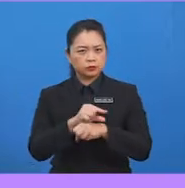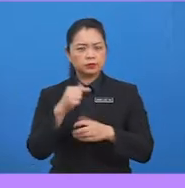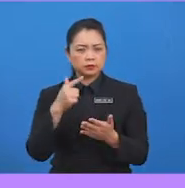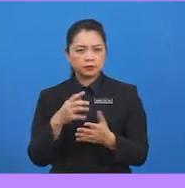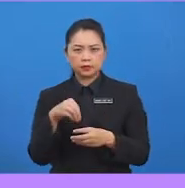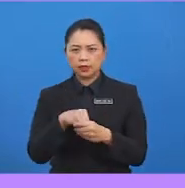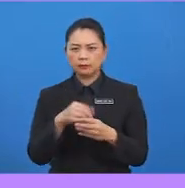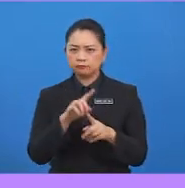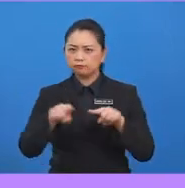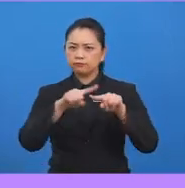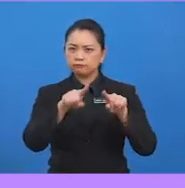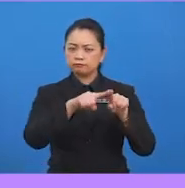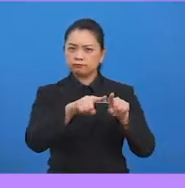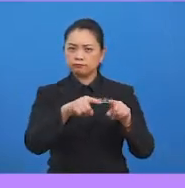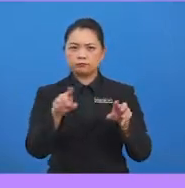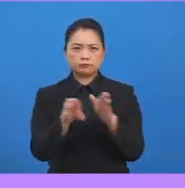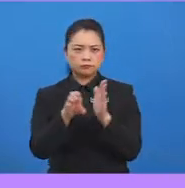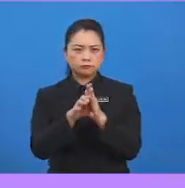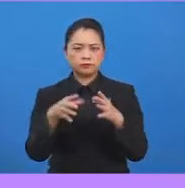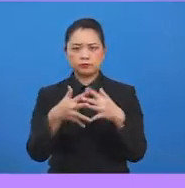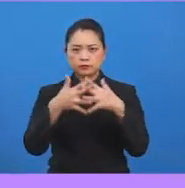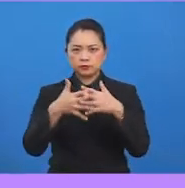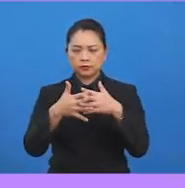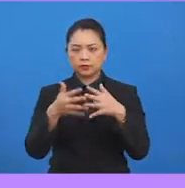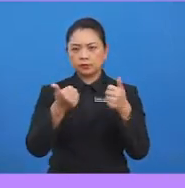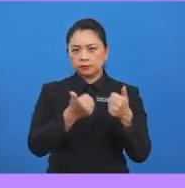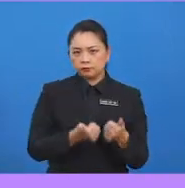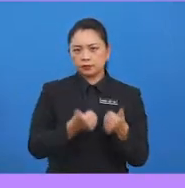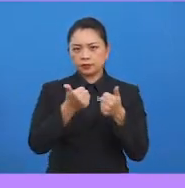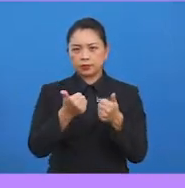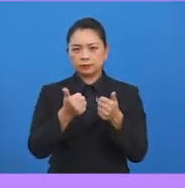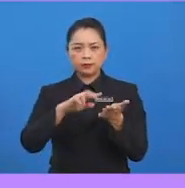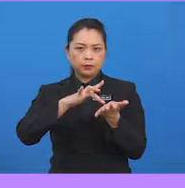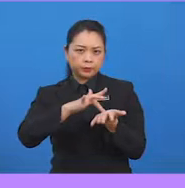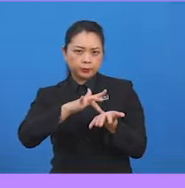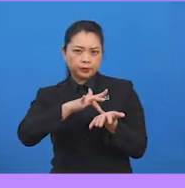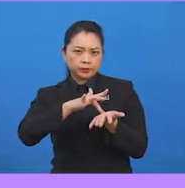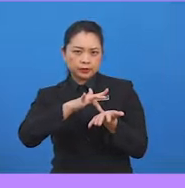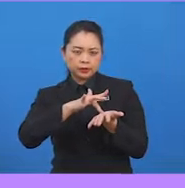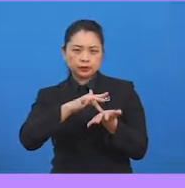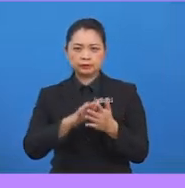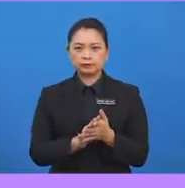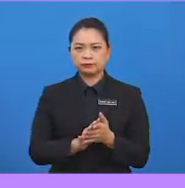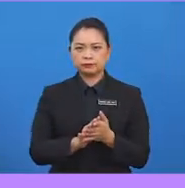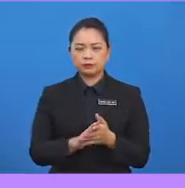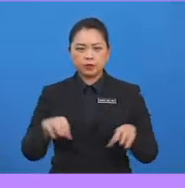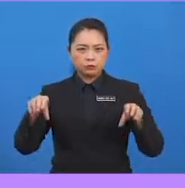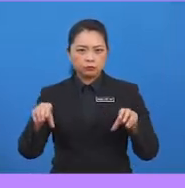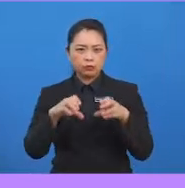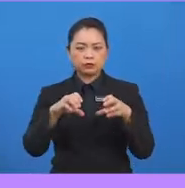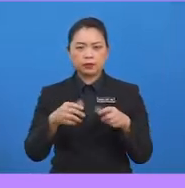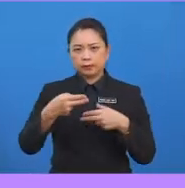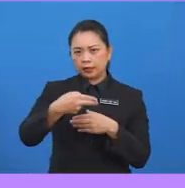bidang seperti industri, pengangkutan, perubatan, penjanaan dan